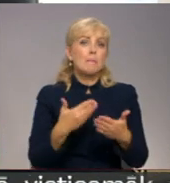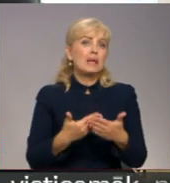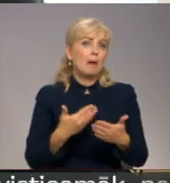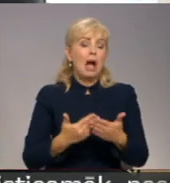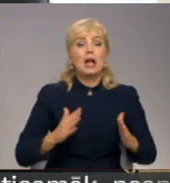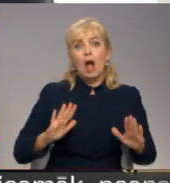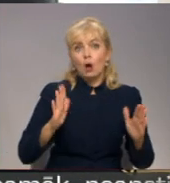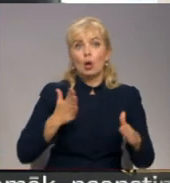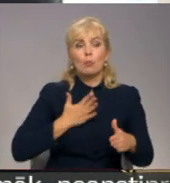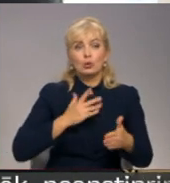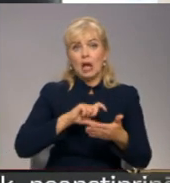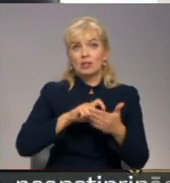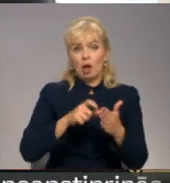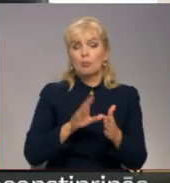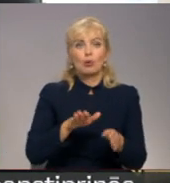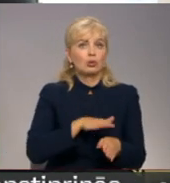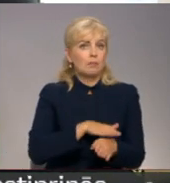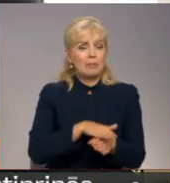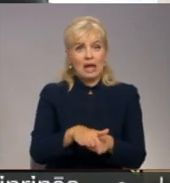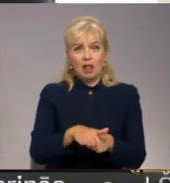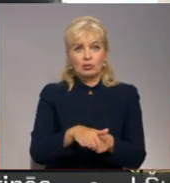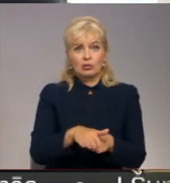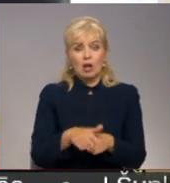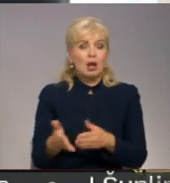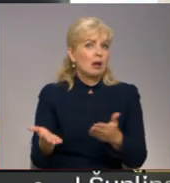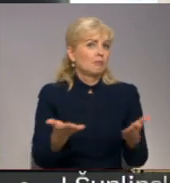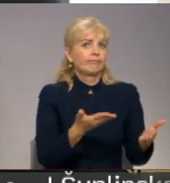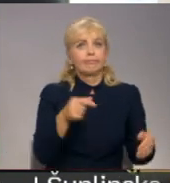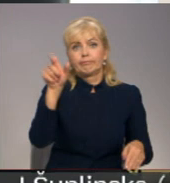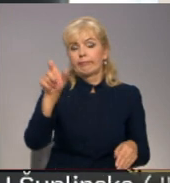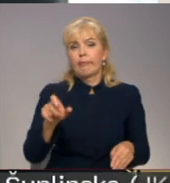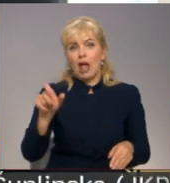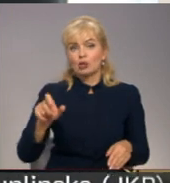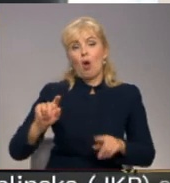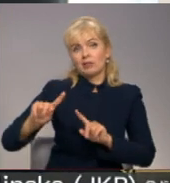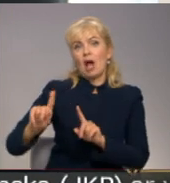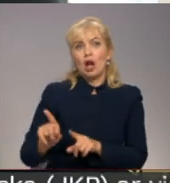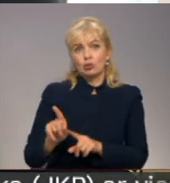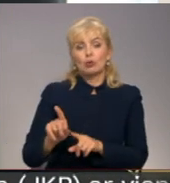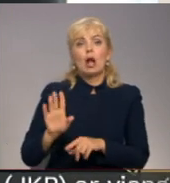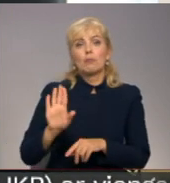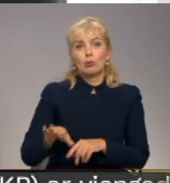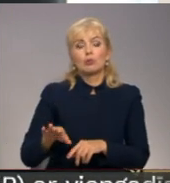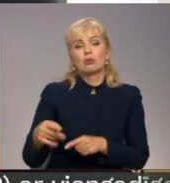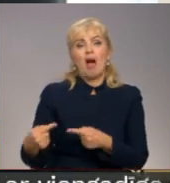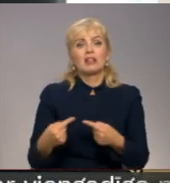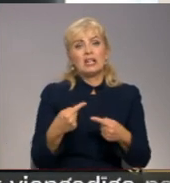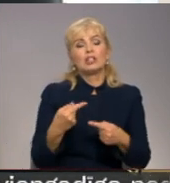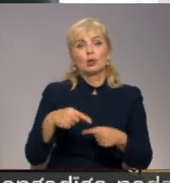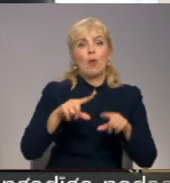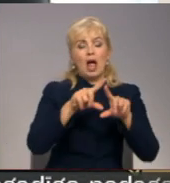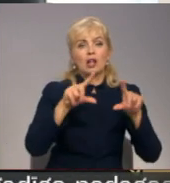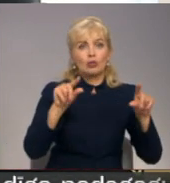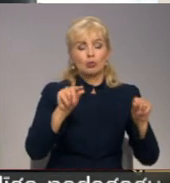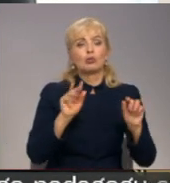piemēram, mums izolators būs pilns, tad minētās personas tiks no attiecīgiem iecirkņiem tiks arī